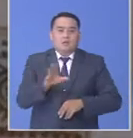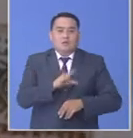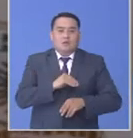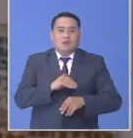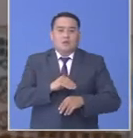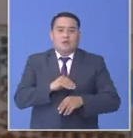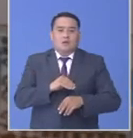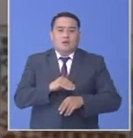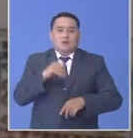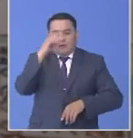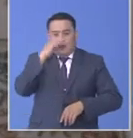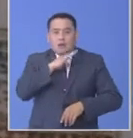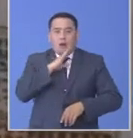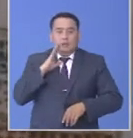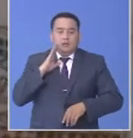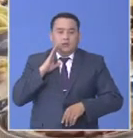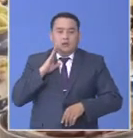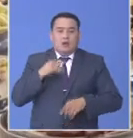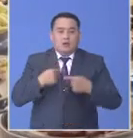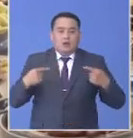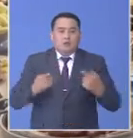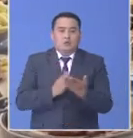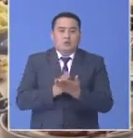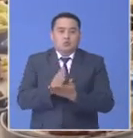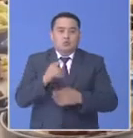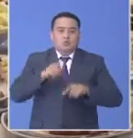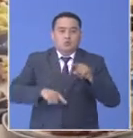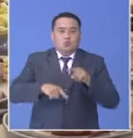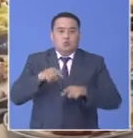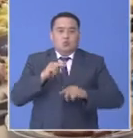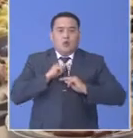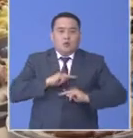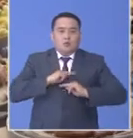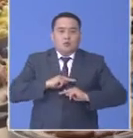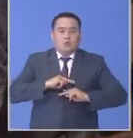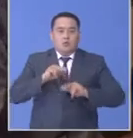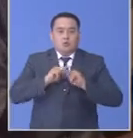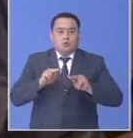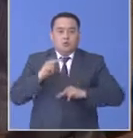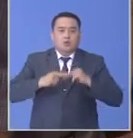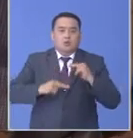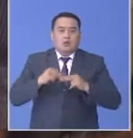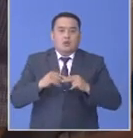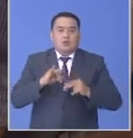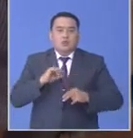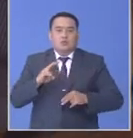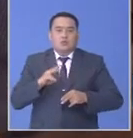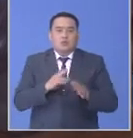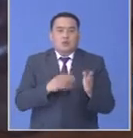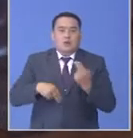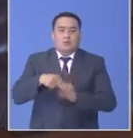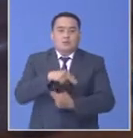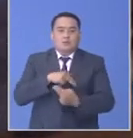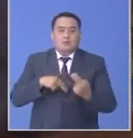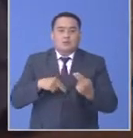оправдали ожидания своих родителей. Трудятся в различных сферах. В семье Алдабергеновых есть учителя, строители, инженеры и